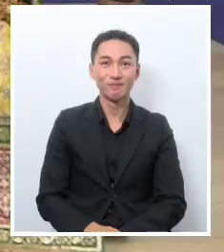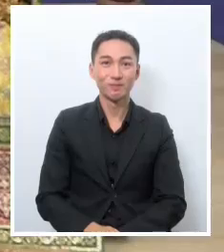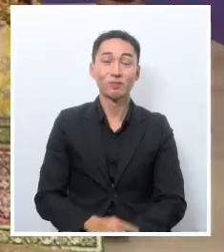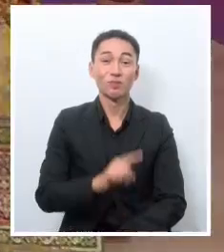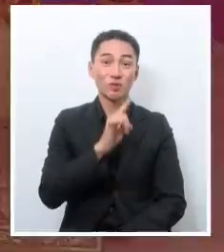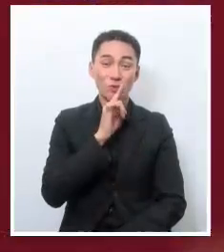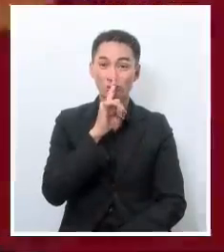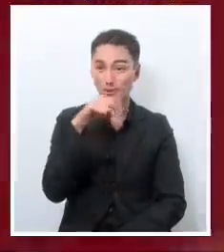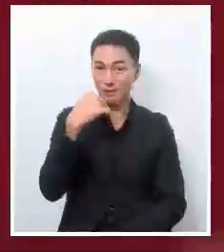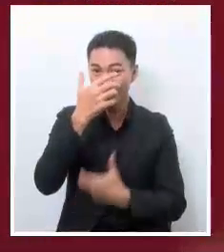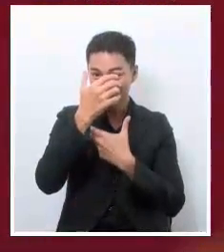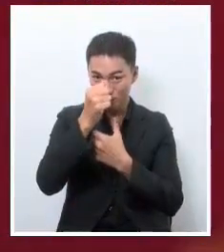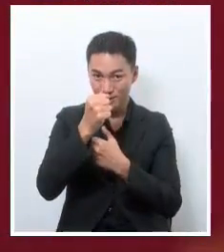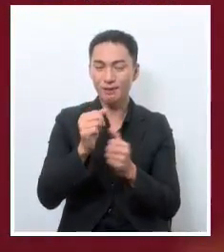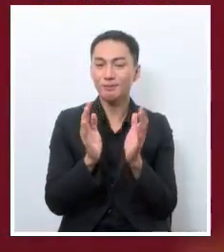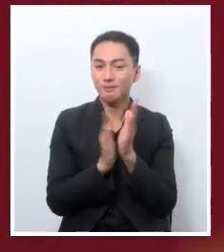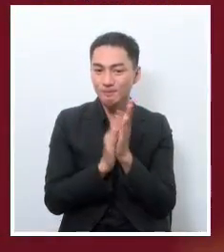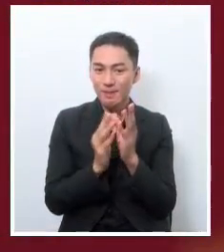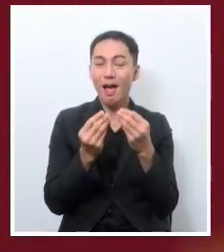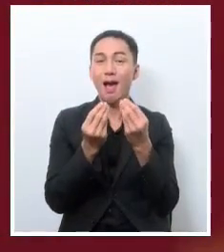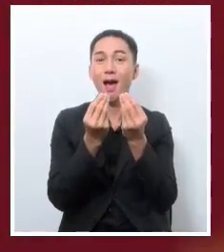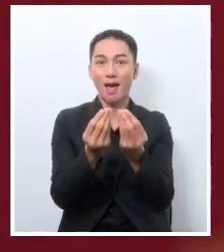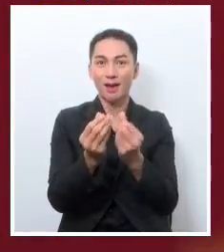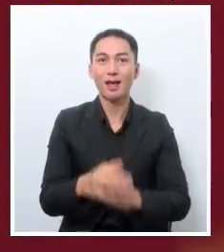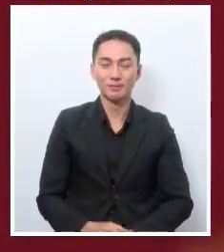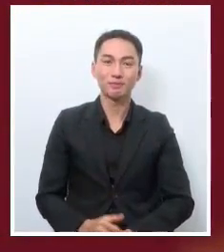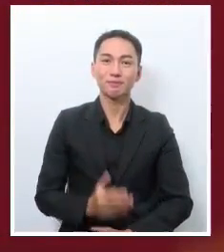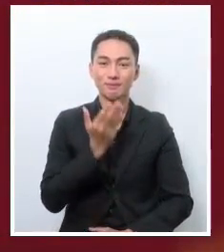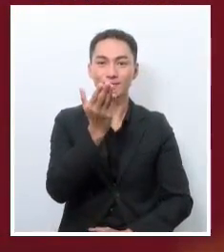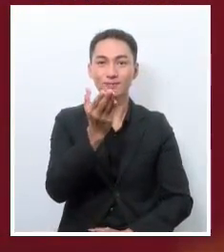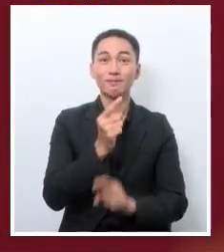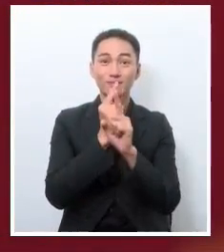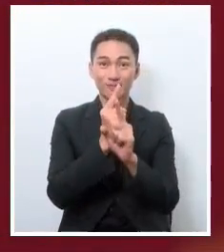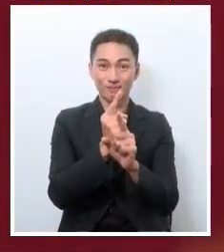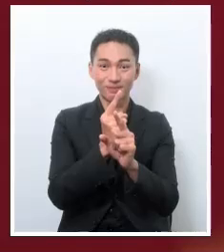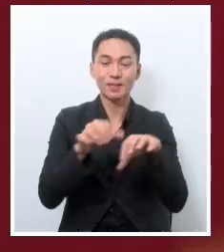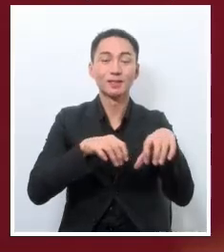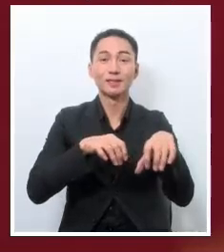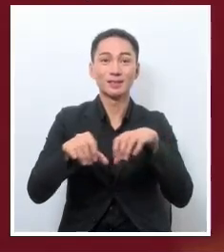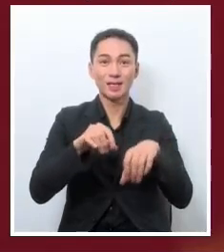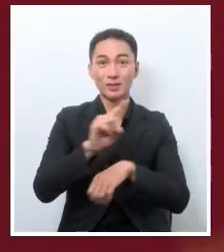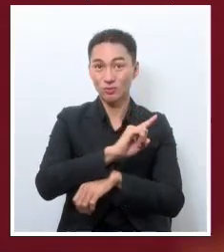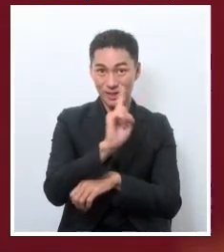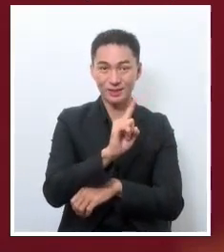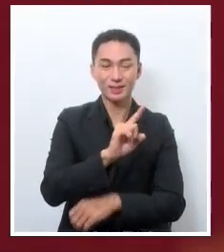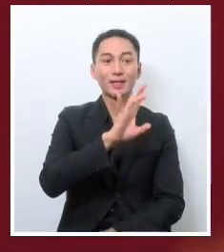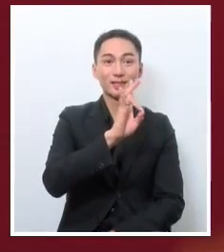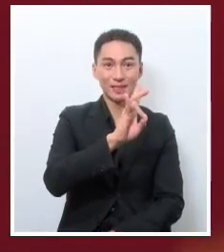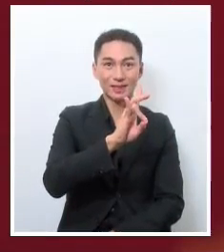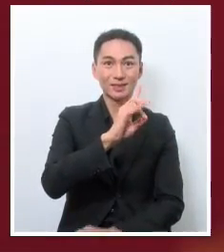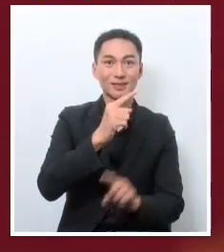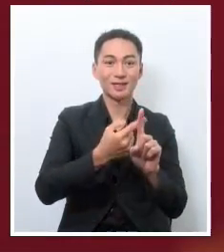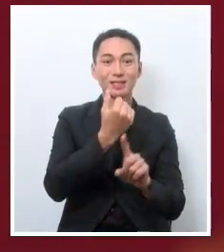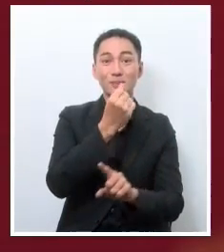กำลังใจน้องๆในการแสดงโขนเรื่องรามเกียนตอนพระจักวารซึ่งจะจัดแสดงในวันที่ 7พฤศจิกายน